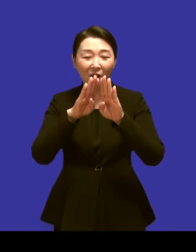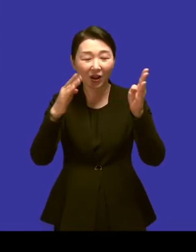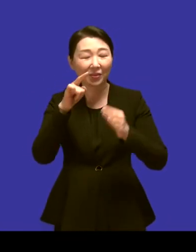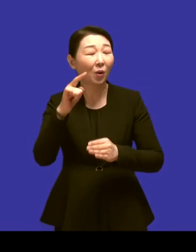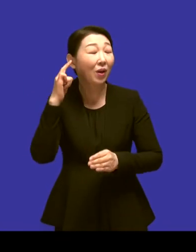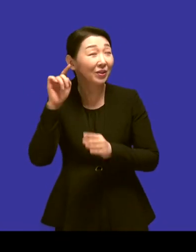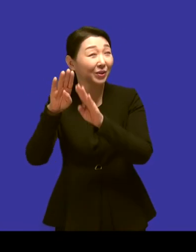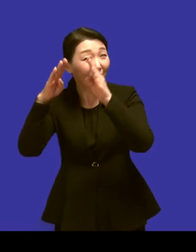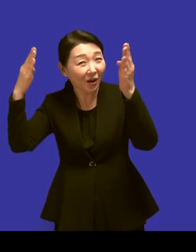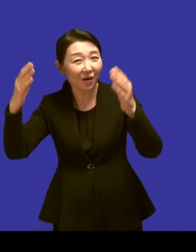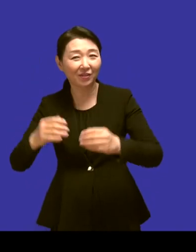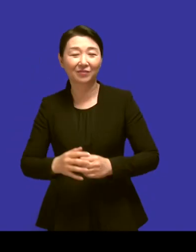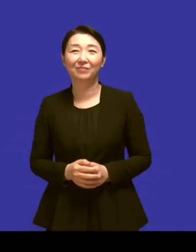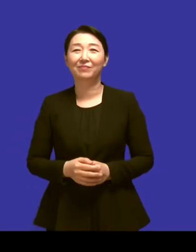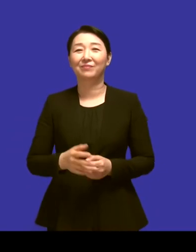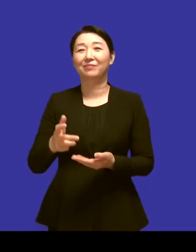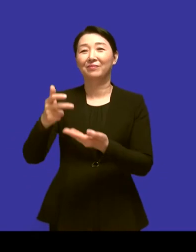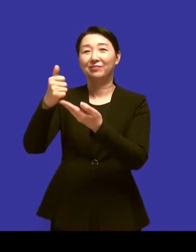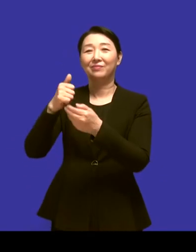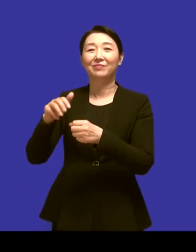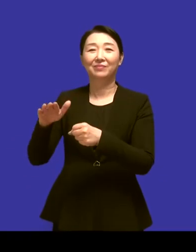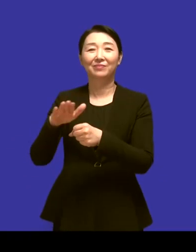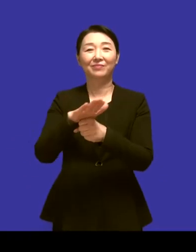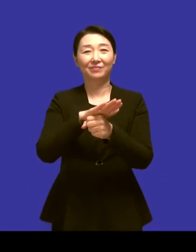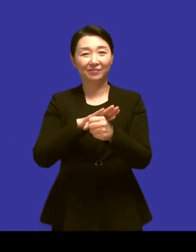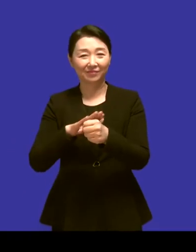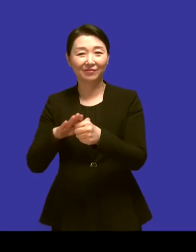귀를 열어놔 주사